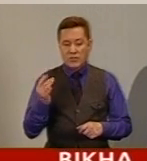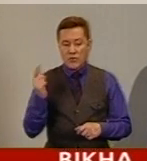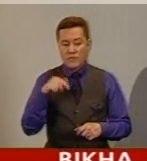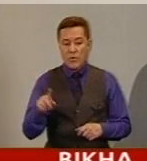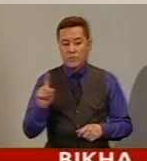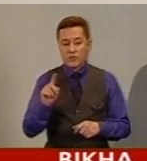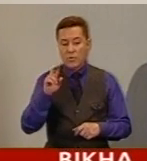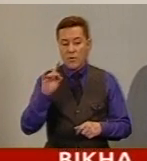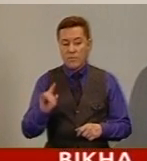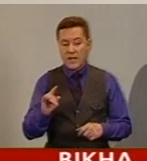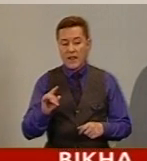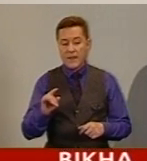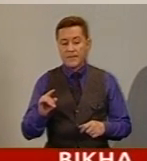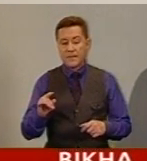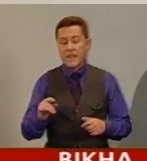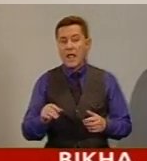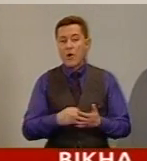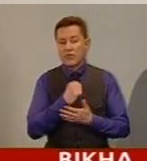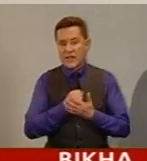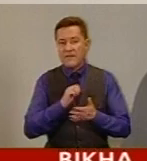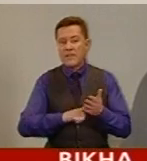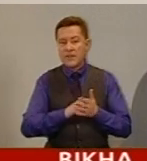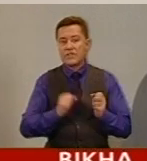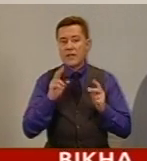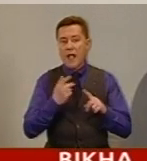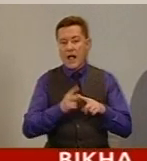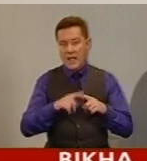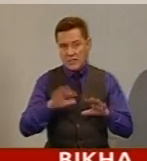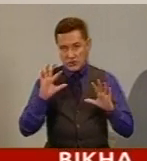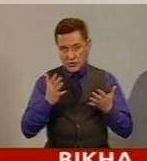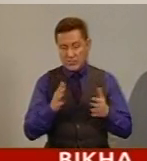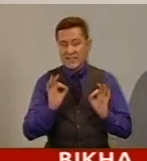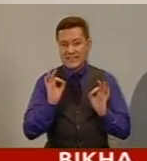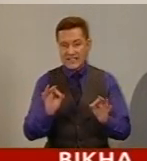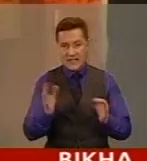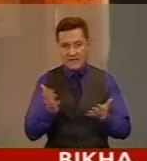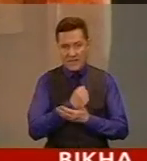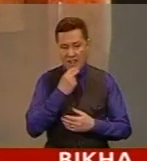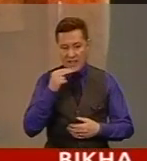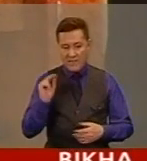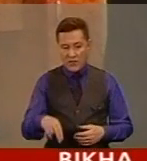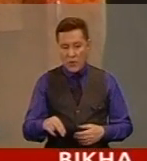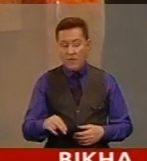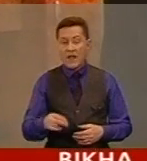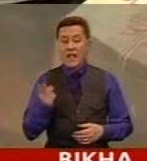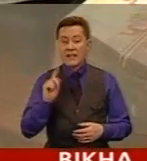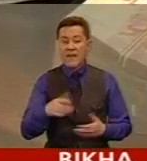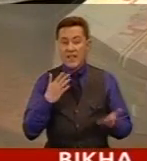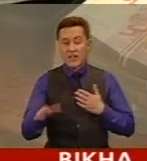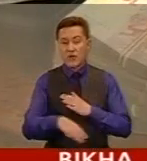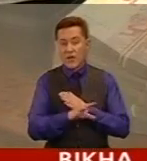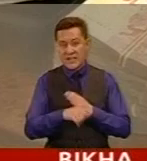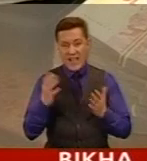чтобы установить причину, как это случилось, и, естественно, найти виновных. Та навіть якщо крадія